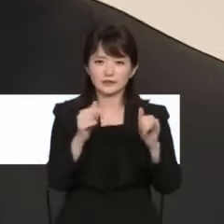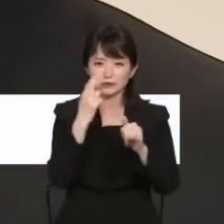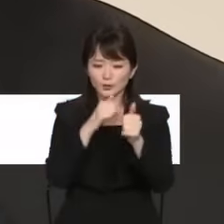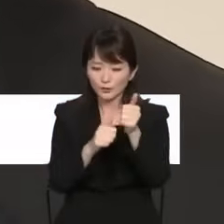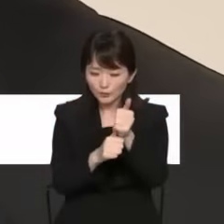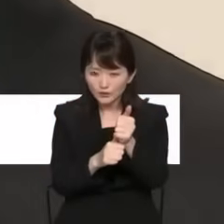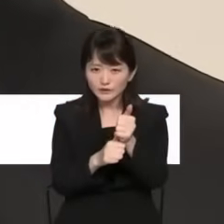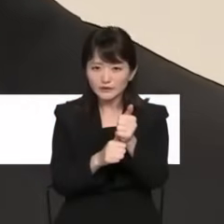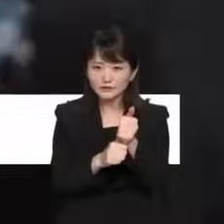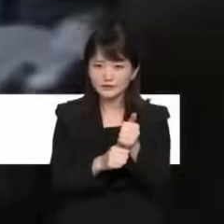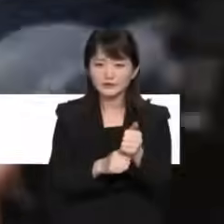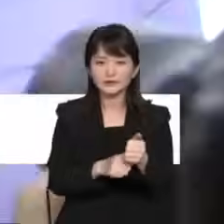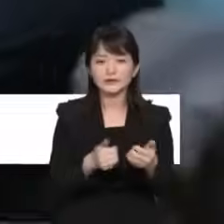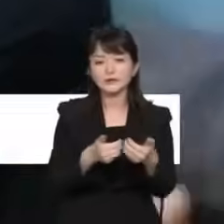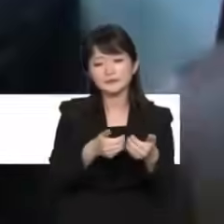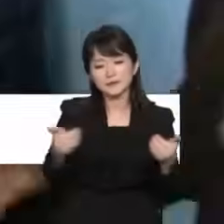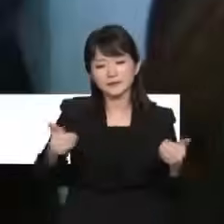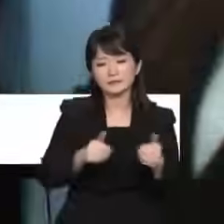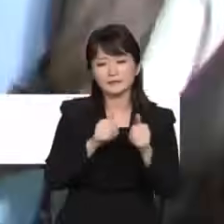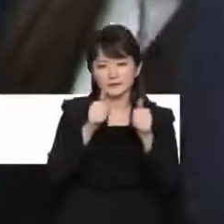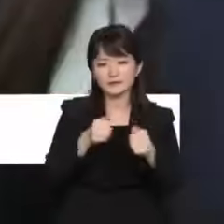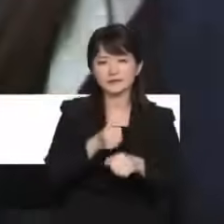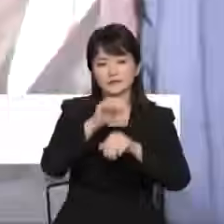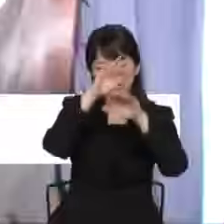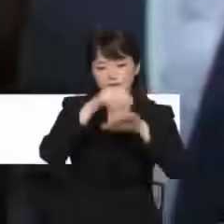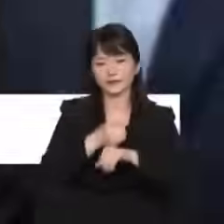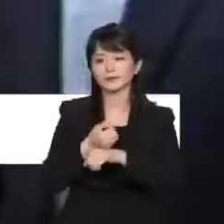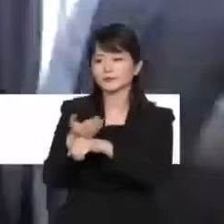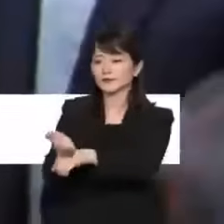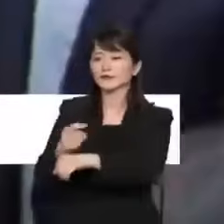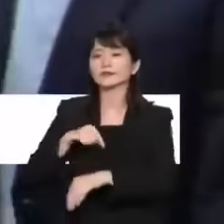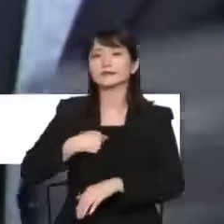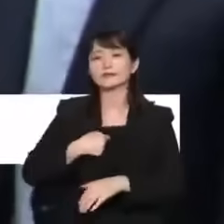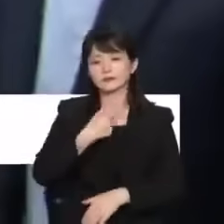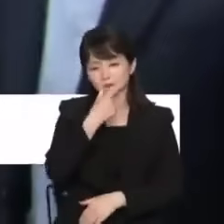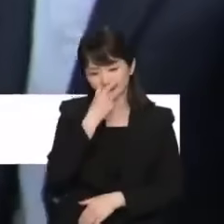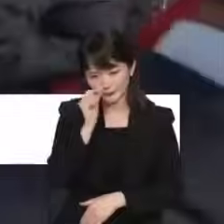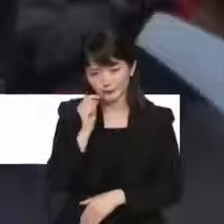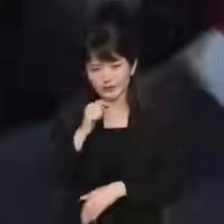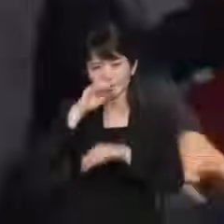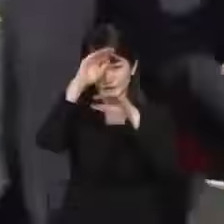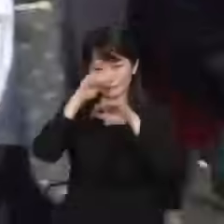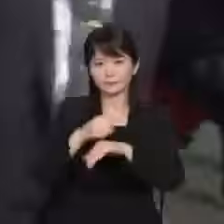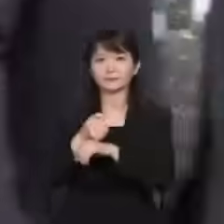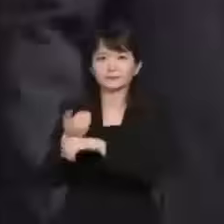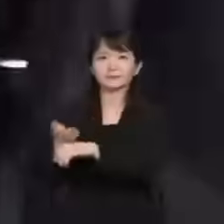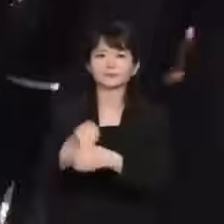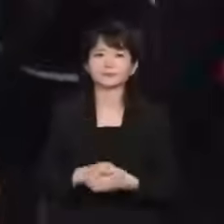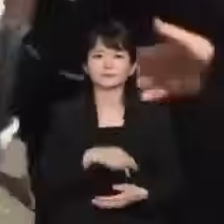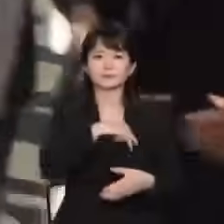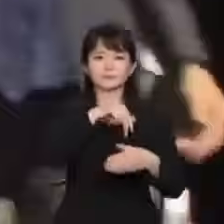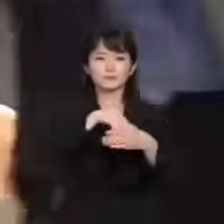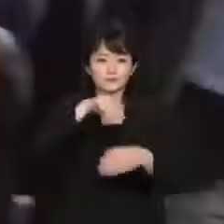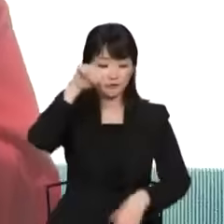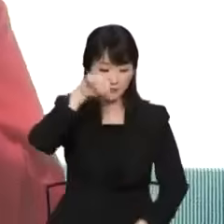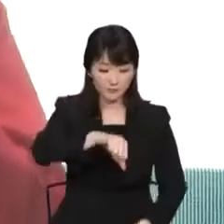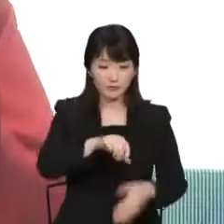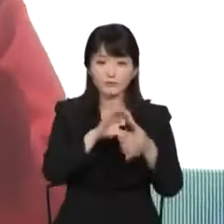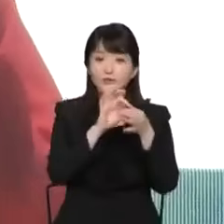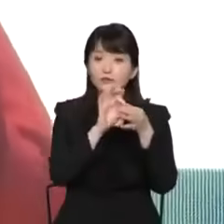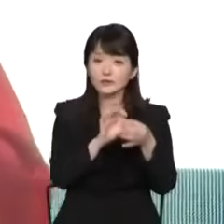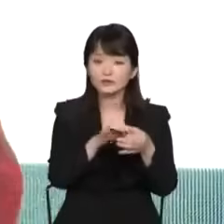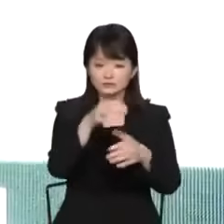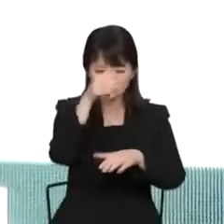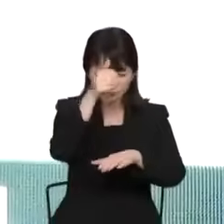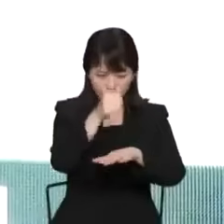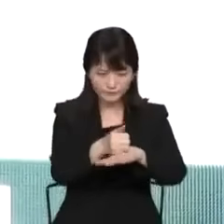보좌진들에게 작별 메시지를 보내 자신이 부족했다는 말을 남겼습니다. 총선 패배와 관련해선